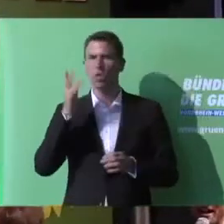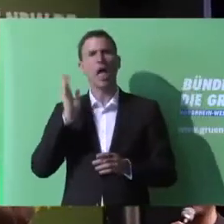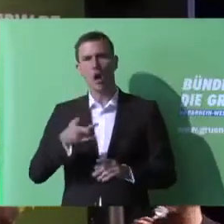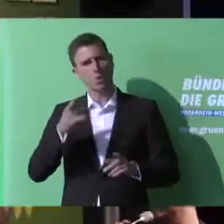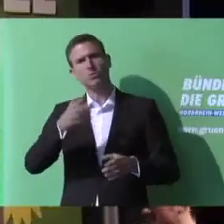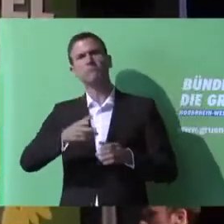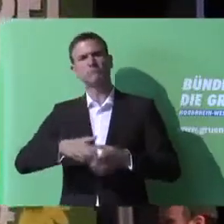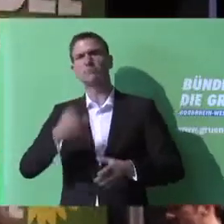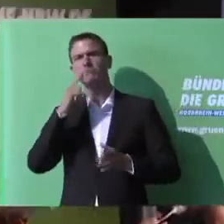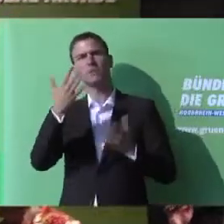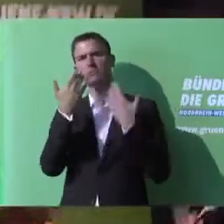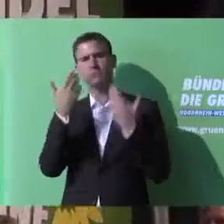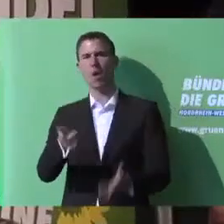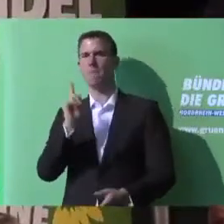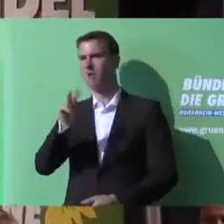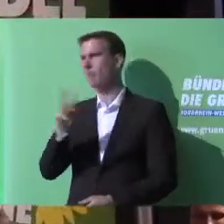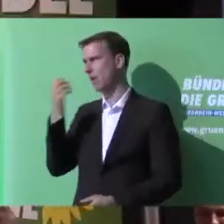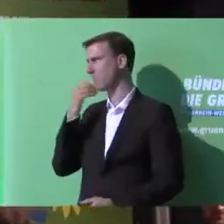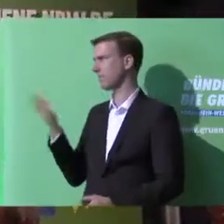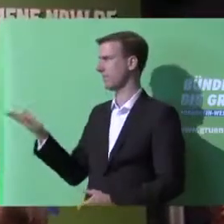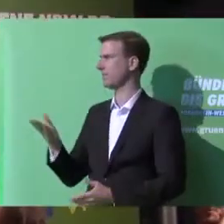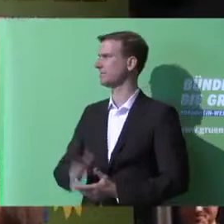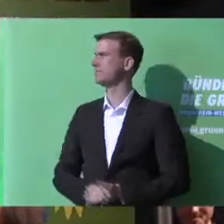auch fallen. Dein Stein.